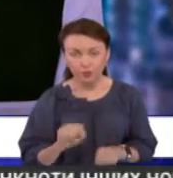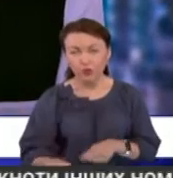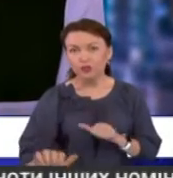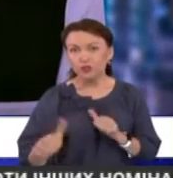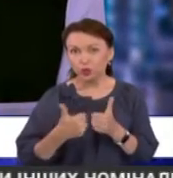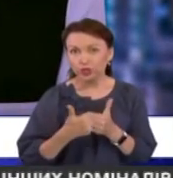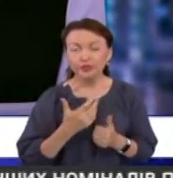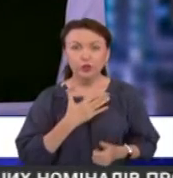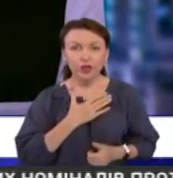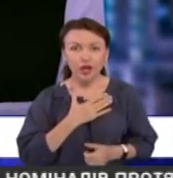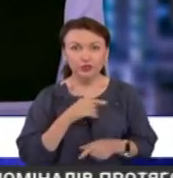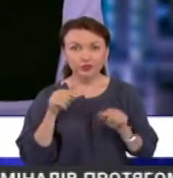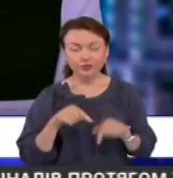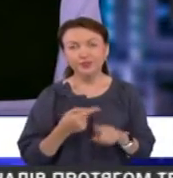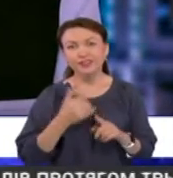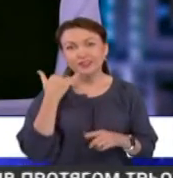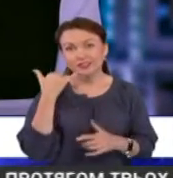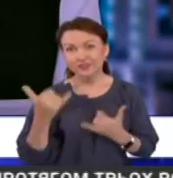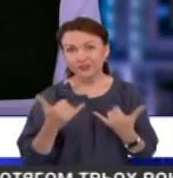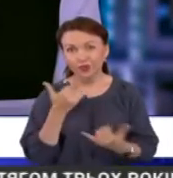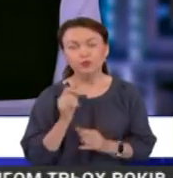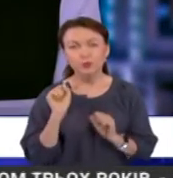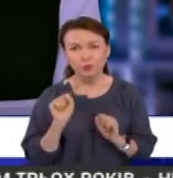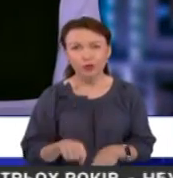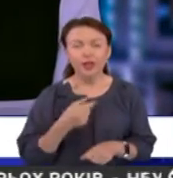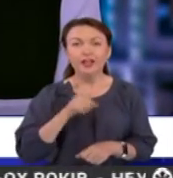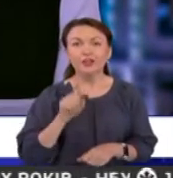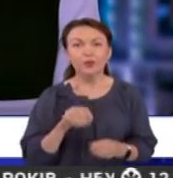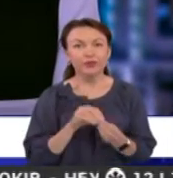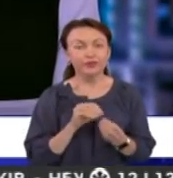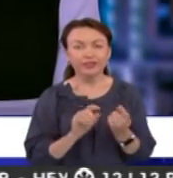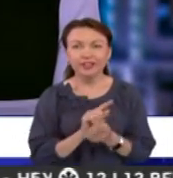до нашого ефіру теж ви, шановні глядачі. Номер студії у нас незмінний